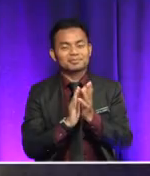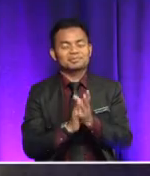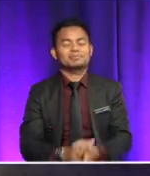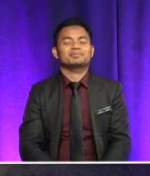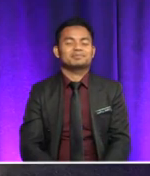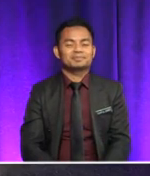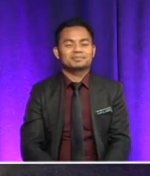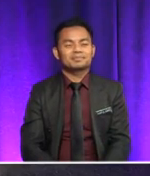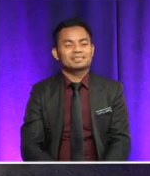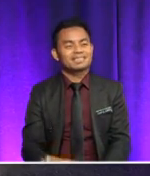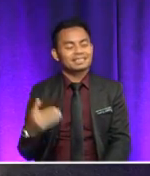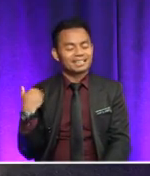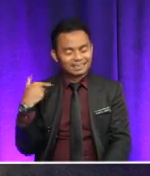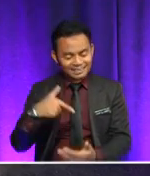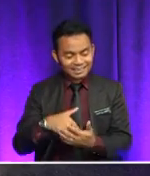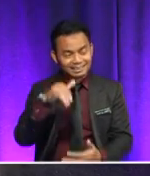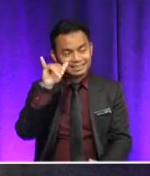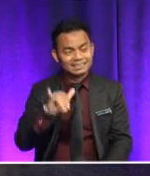lagi lagi